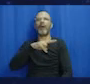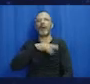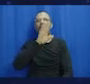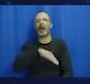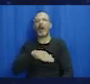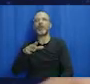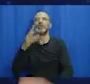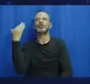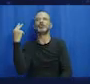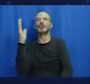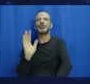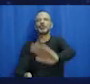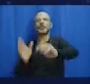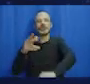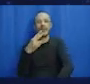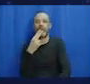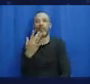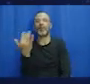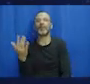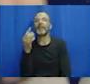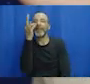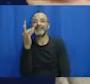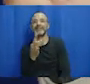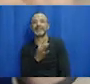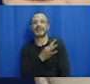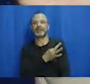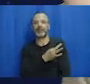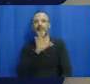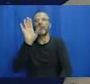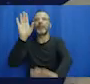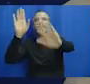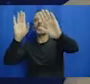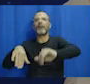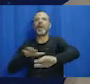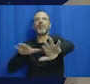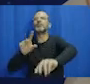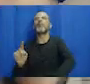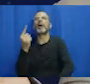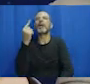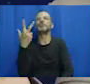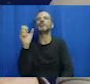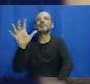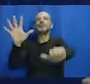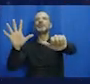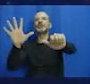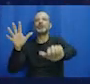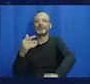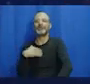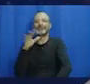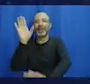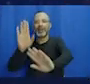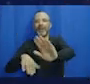خطة الجريمة، والنتائج كانت واضحة. لاحظ بمجرد ما سقطت الحكومة بثلاثين ستة شو صار؟ بتعرف؟ شو صار؟ قول. سقطت